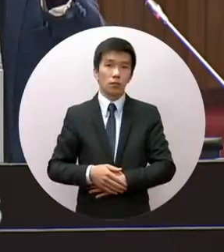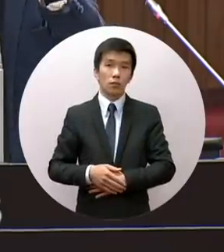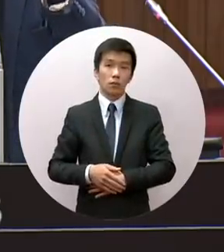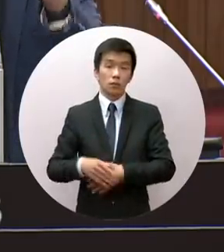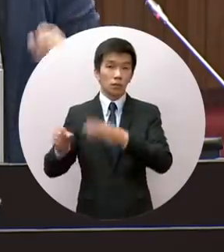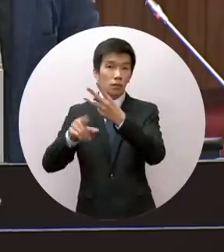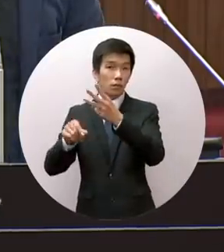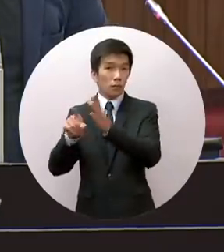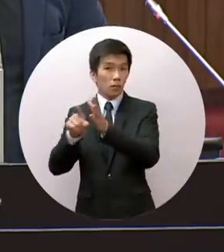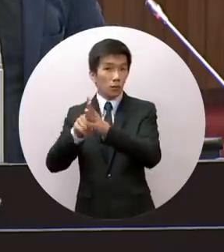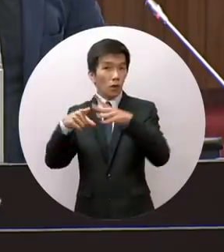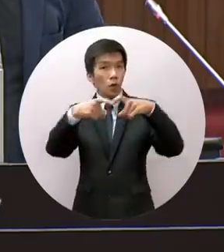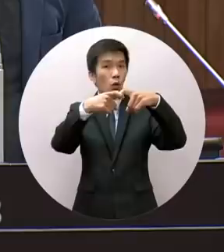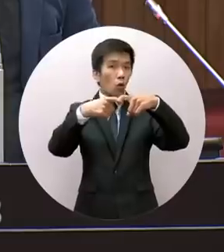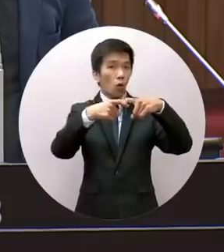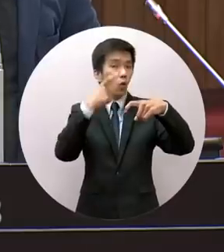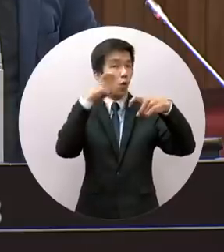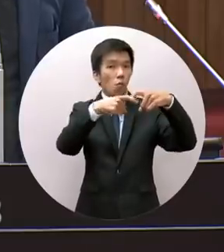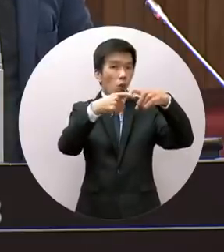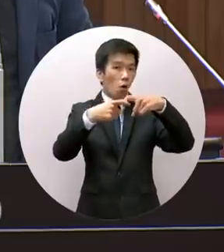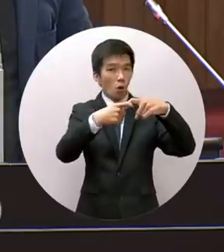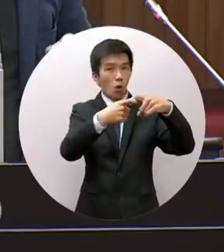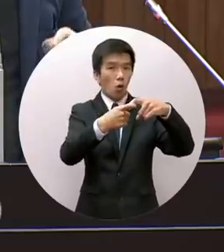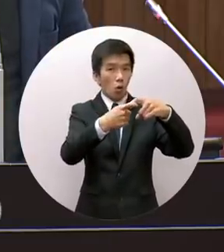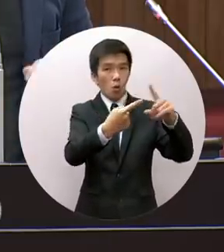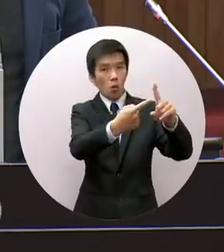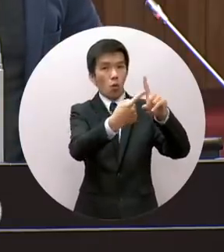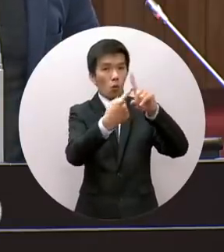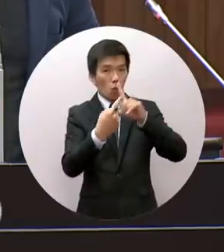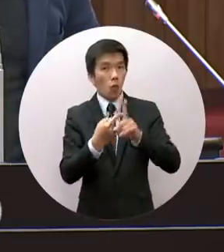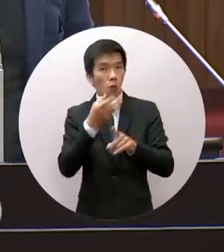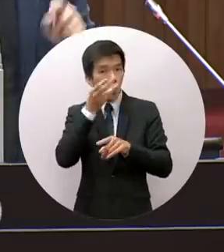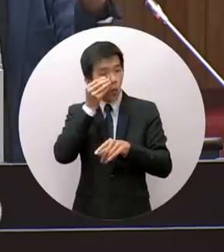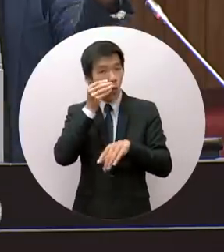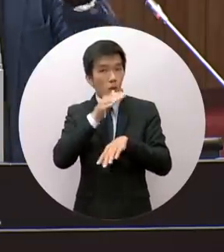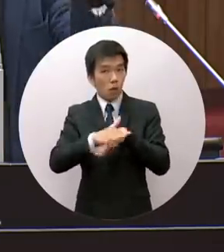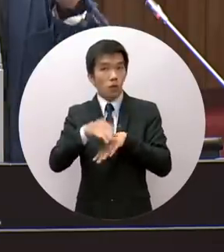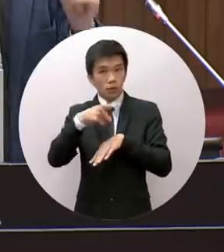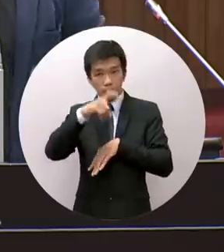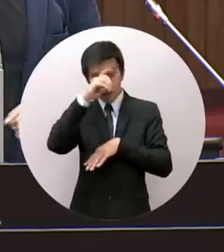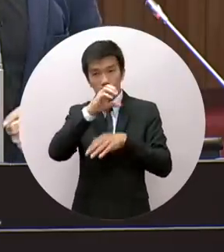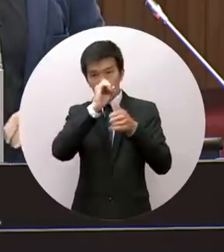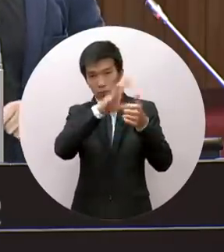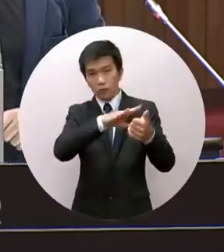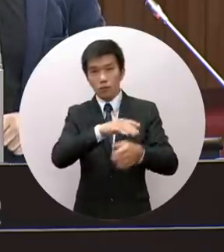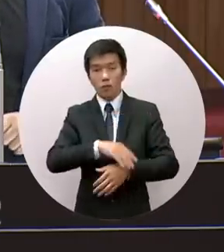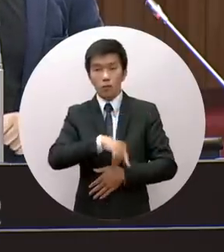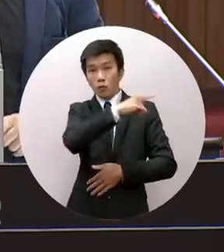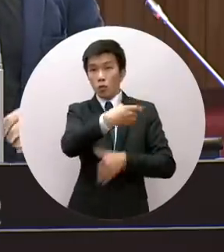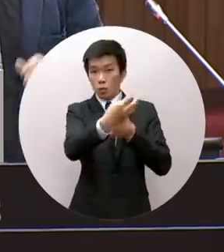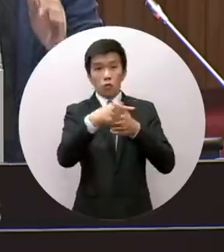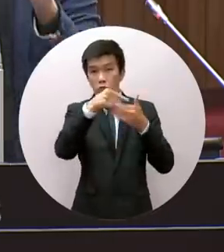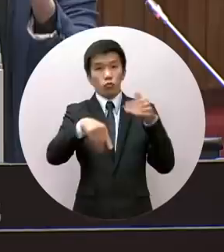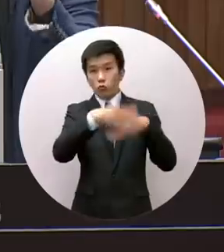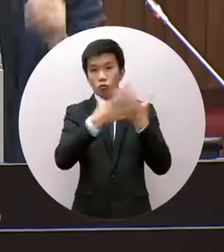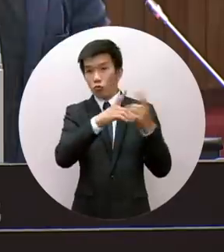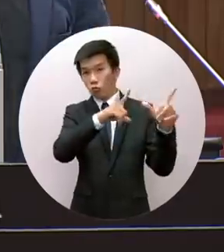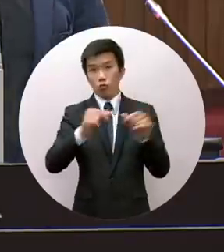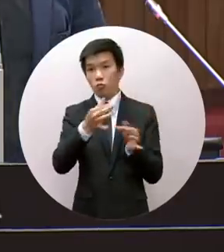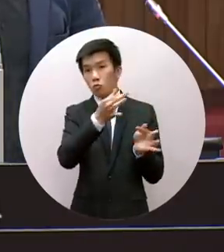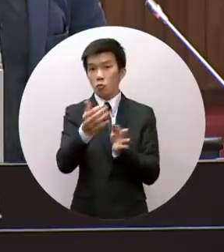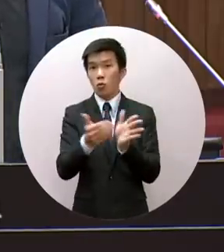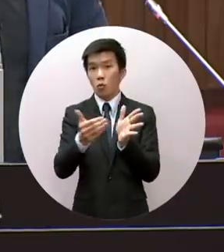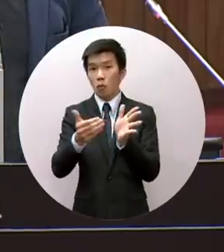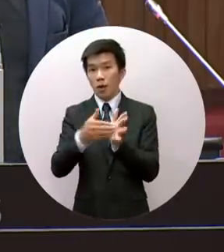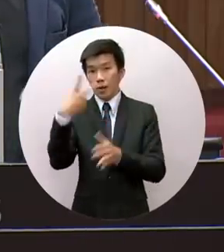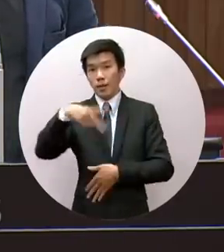三月的时候欧盟要来访了，那我希望你去跟欧盟反映，他们跟我们提出的要求我们都做到了，黄牌